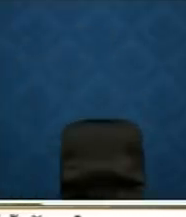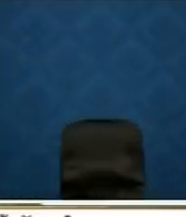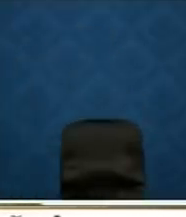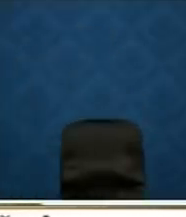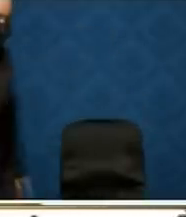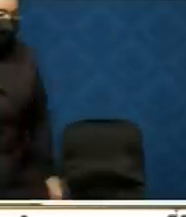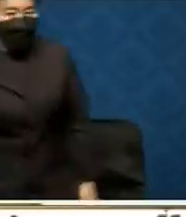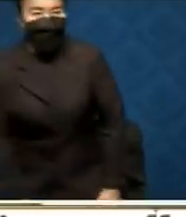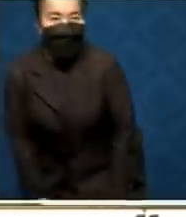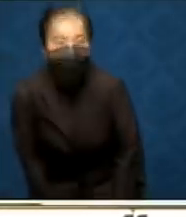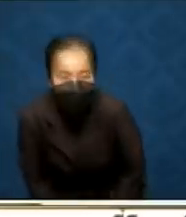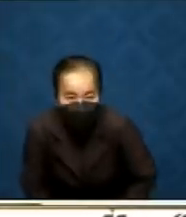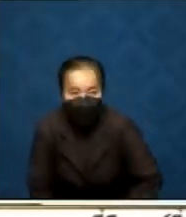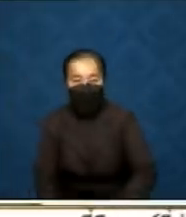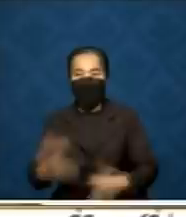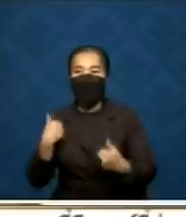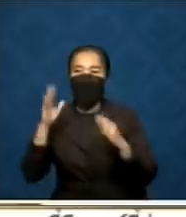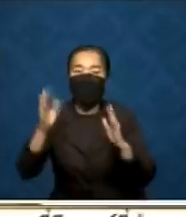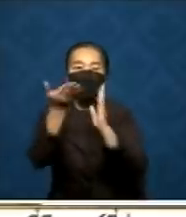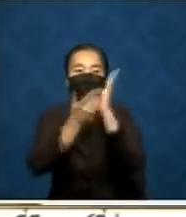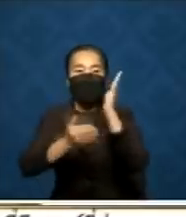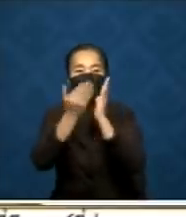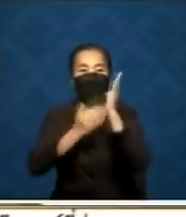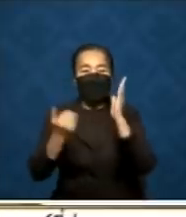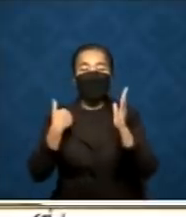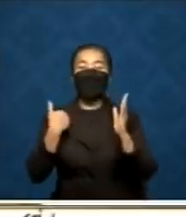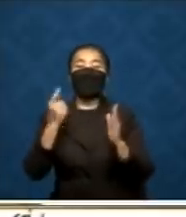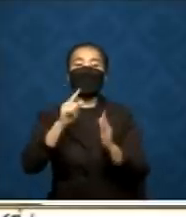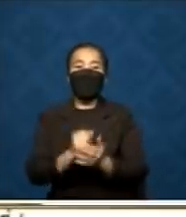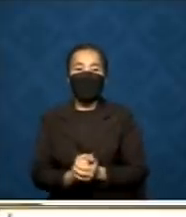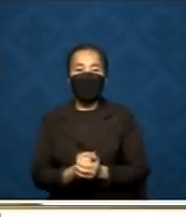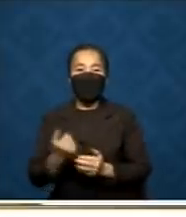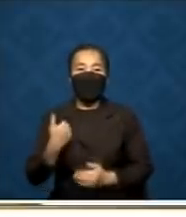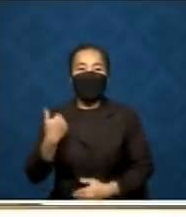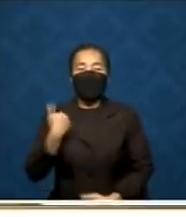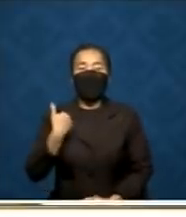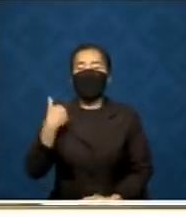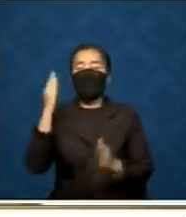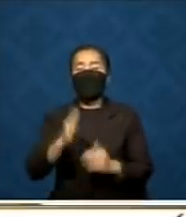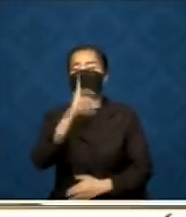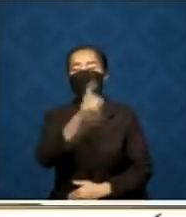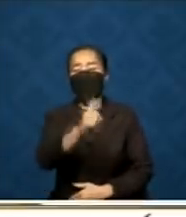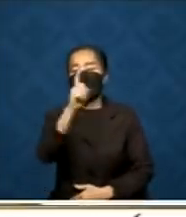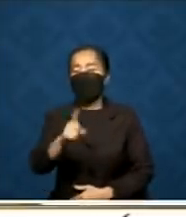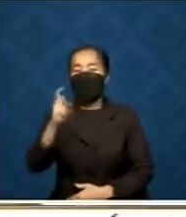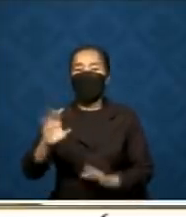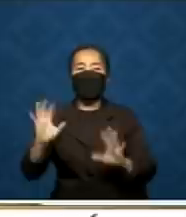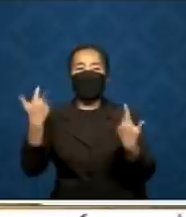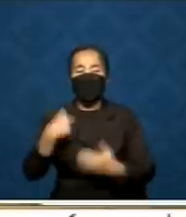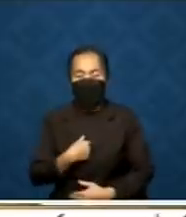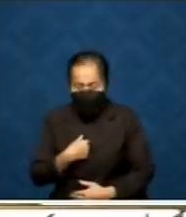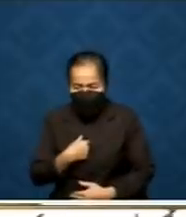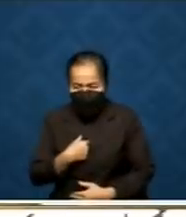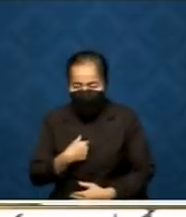ตอนหนูไม่ชอบประมงโทรมาผมเยอะเลยคนใต้ละจะดูทีมทั้งตัวจริงตายหมดแล้วตายหมดแล้วก็ไปทราบข้อมูล